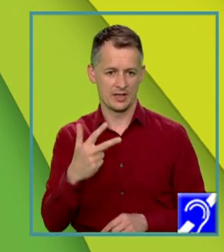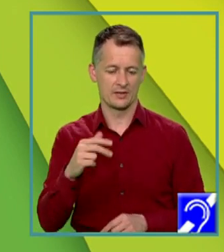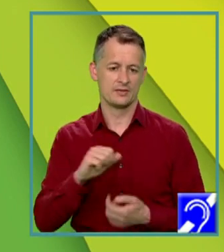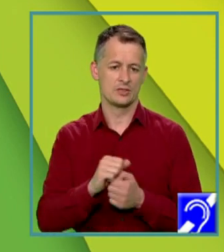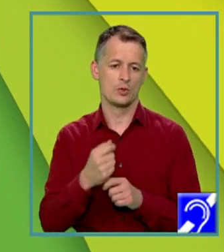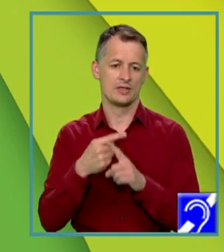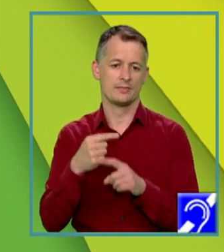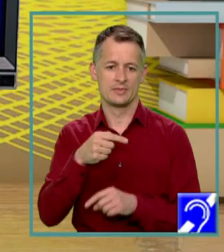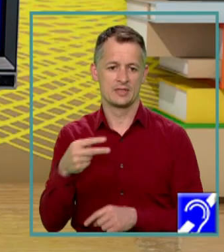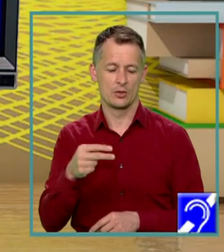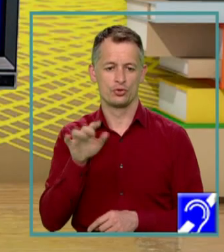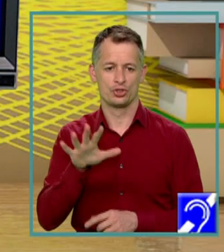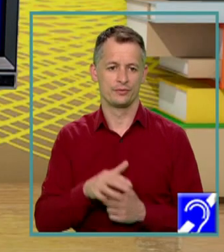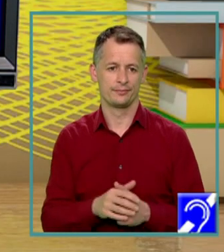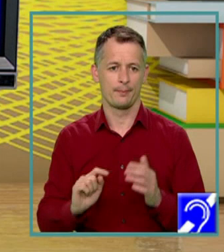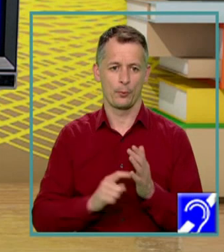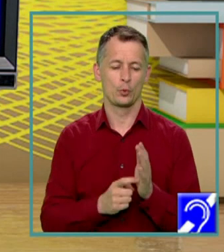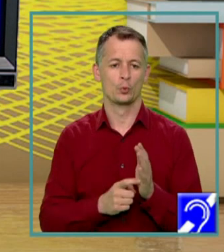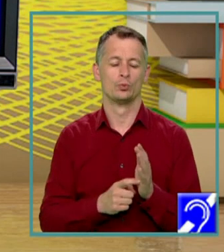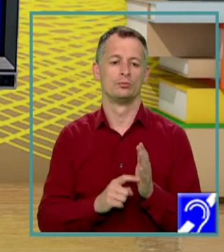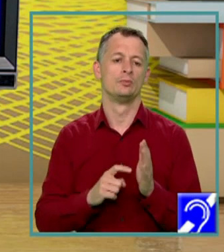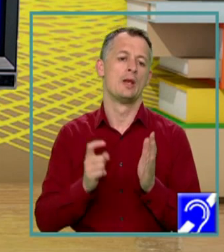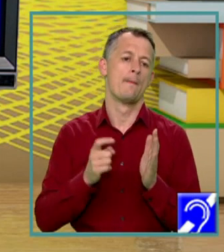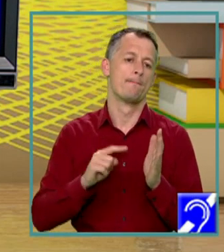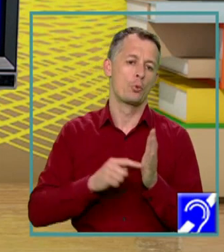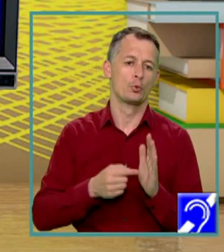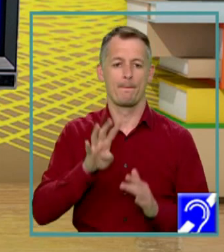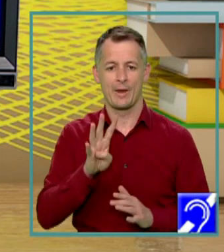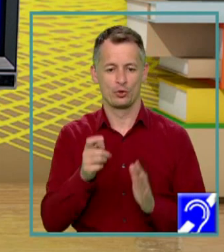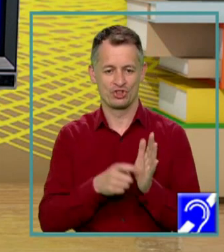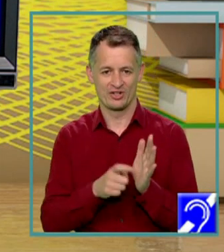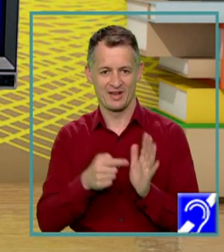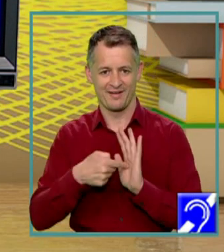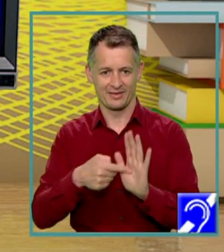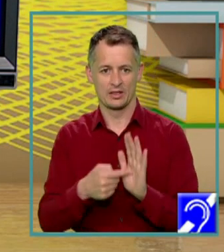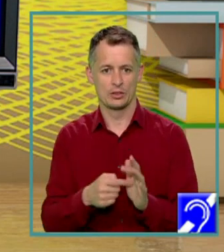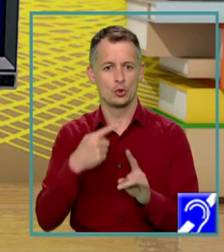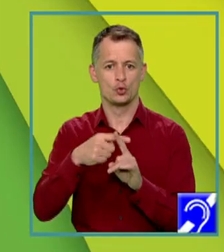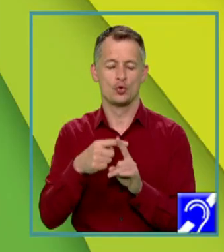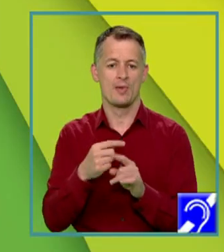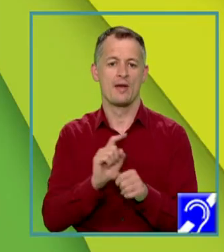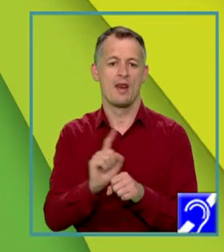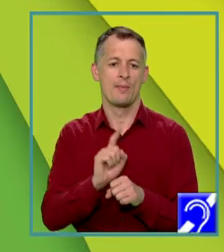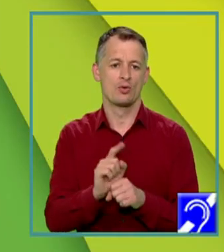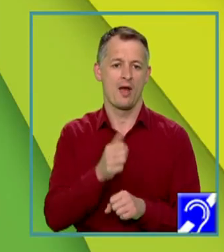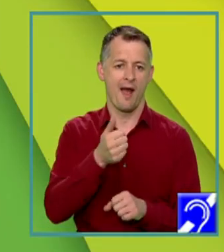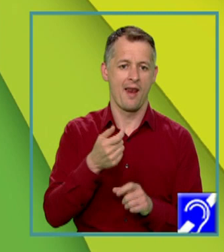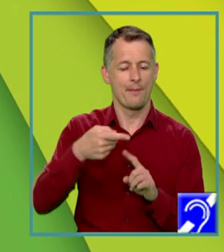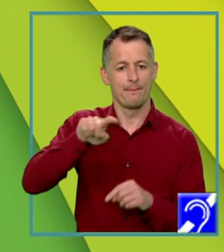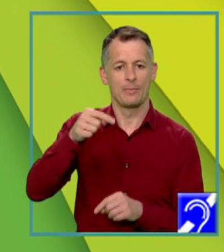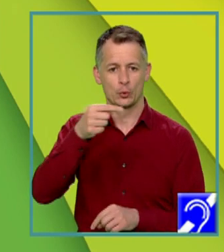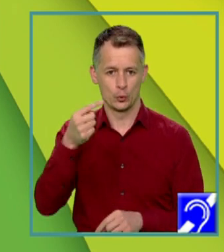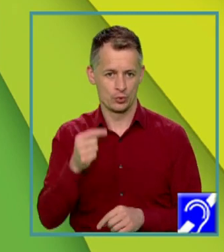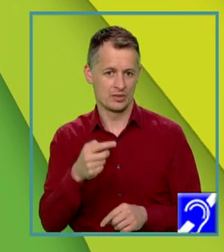x egal cu cinci la punctul patru se cere să se arate că suma elementelor matricei ca la minus 1